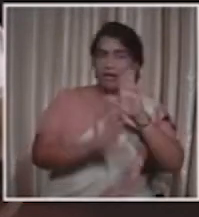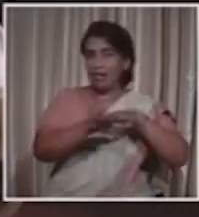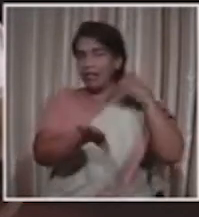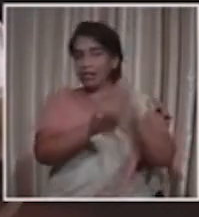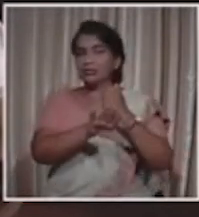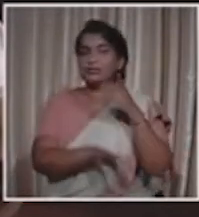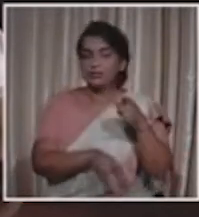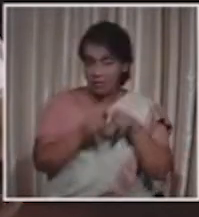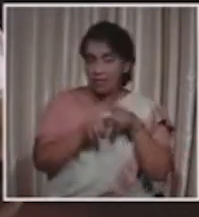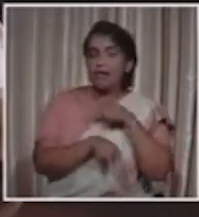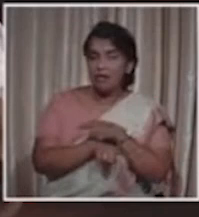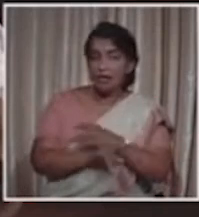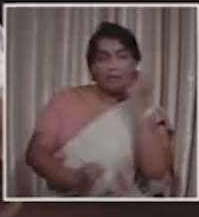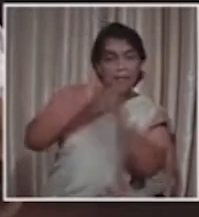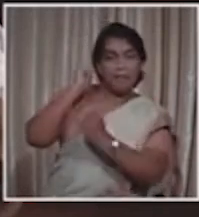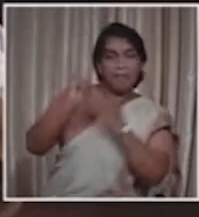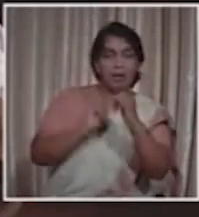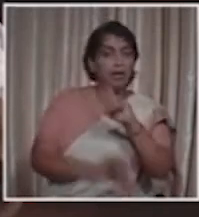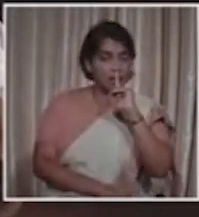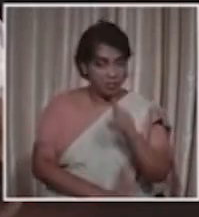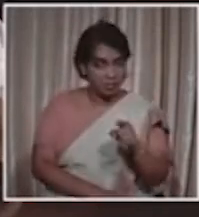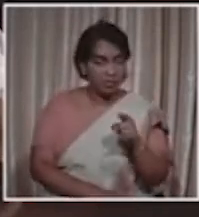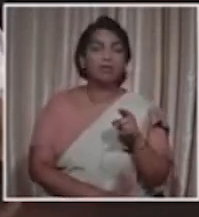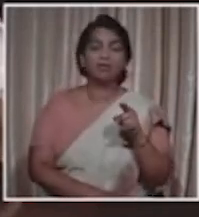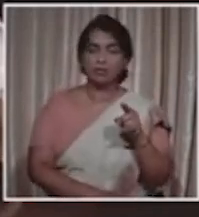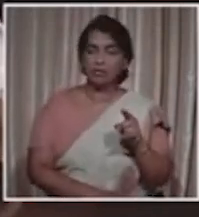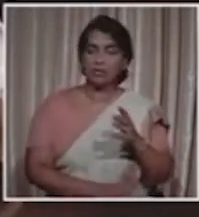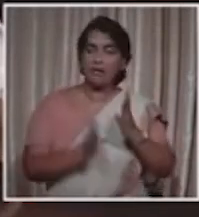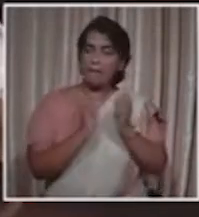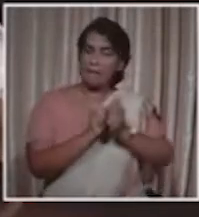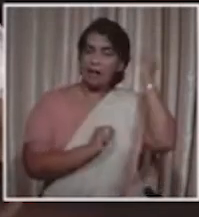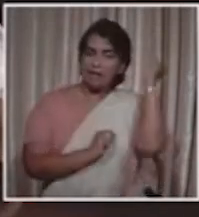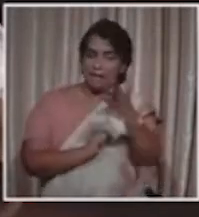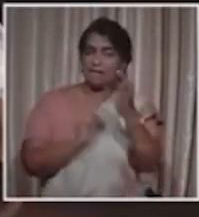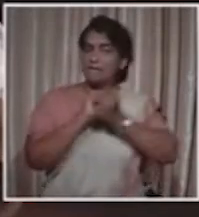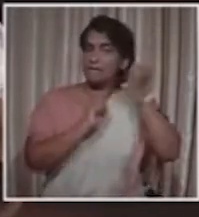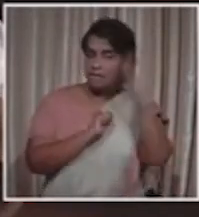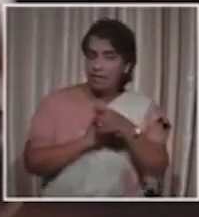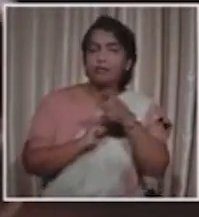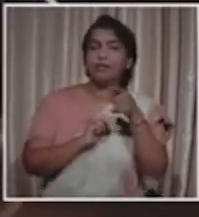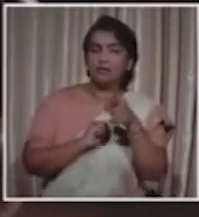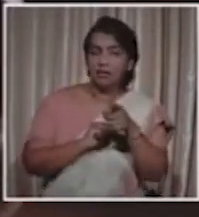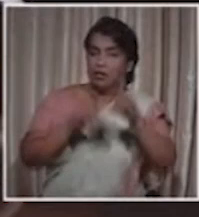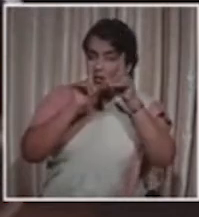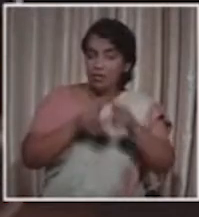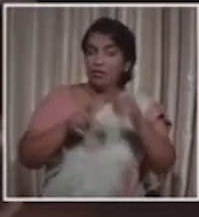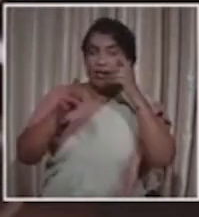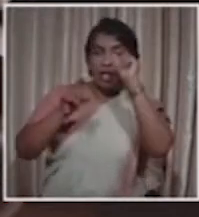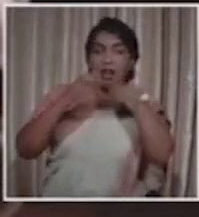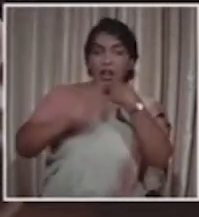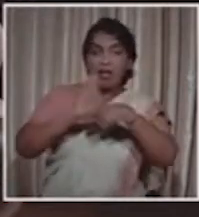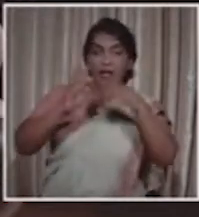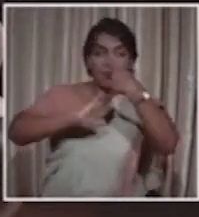ආකාරය චෝදනා කරපු ආකාරය චරිත ඝාතනය කරපු ආකාරය ඒ ශ්‍රේණිගත කිරීම